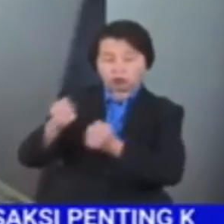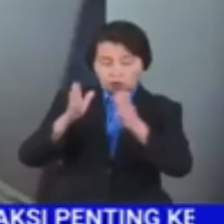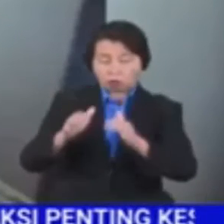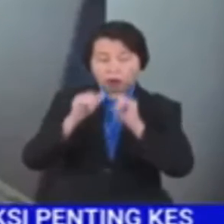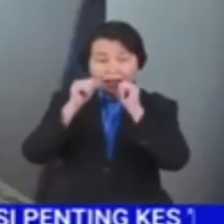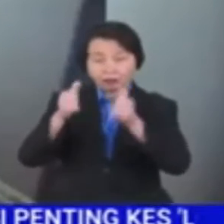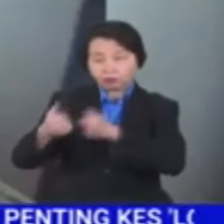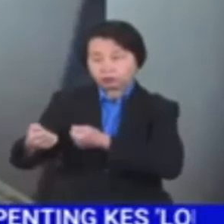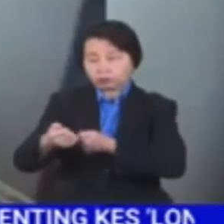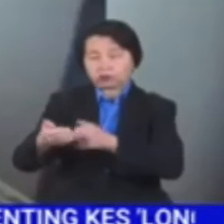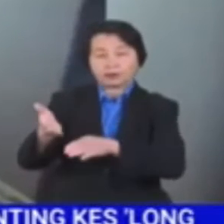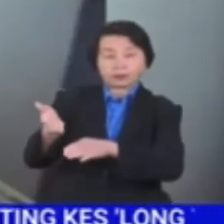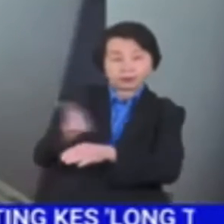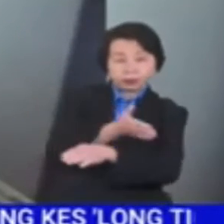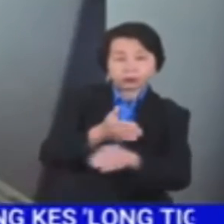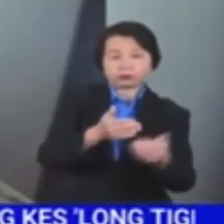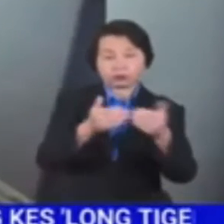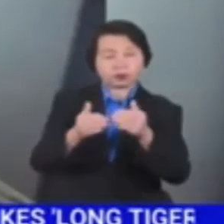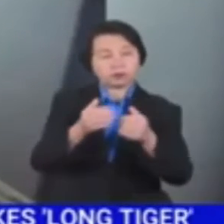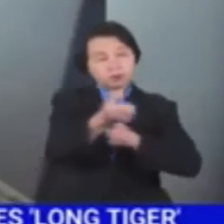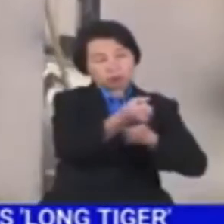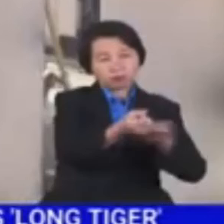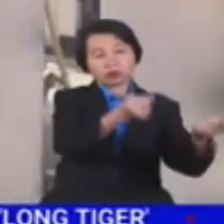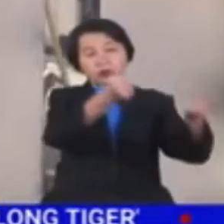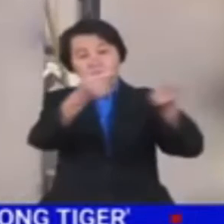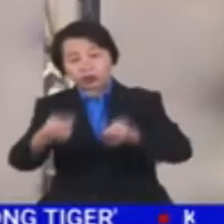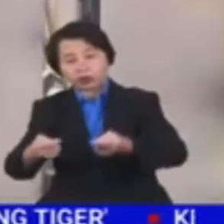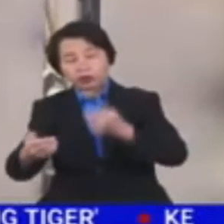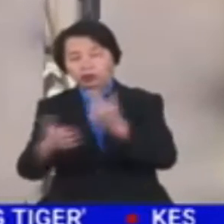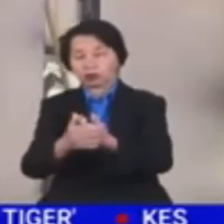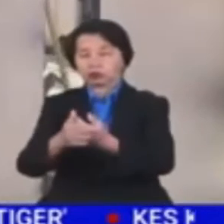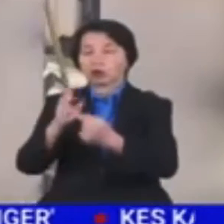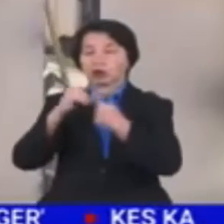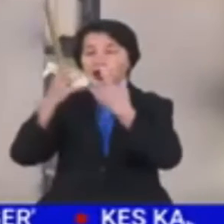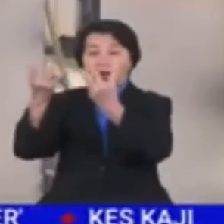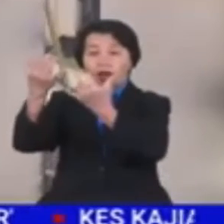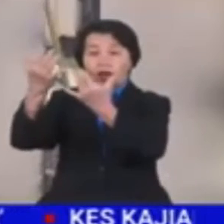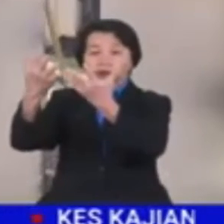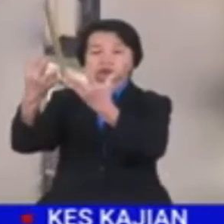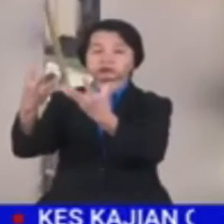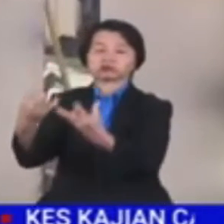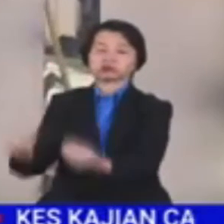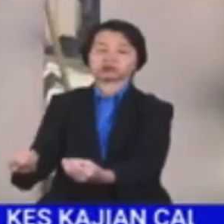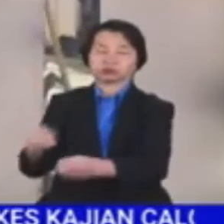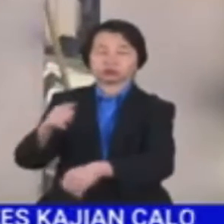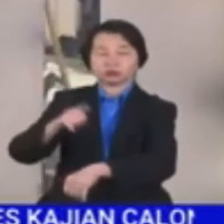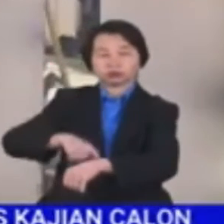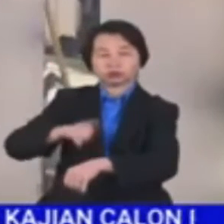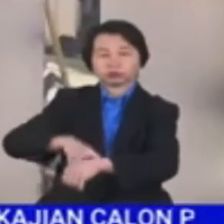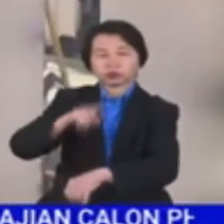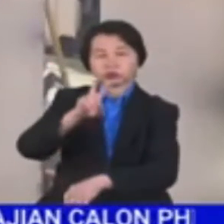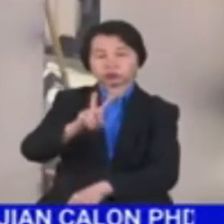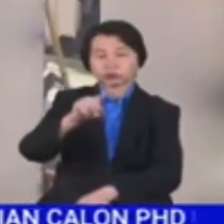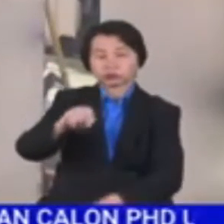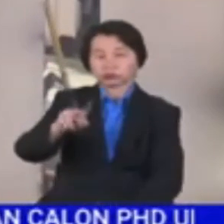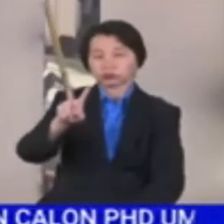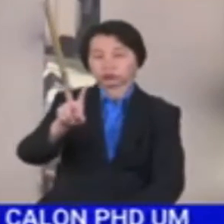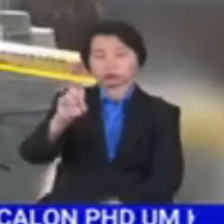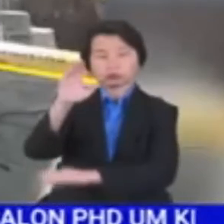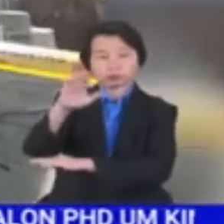orang awam sebelum tindakan susulan oleh pihak Bombay sehingga api bercahaya dipadamkan pada pukul 20